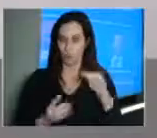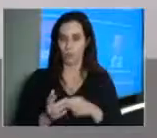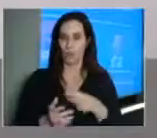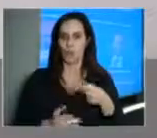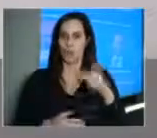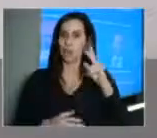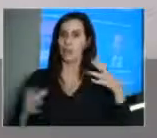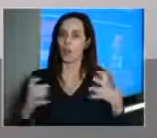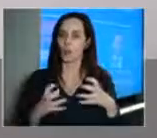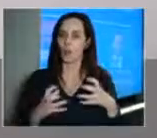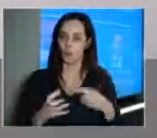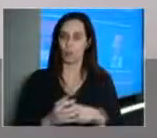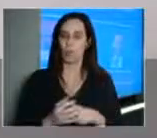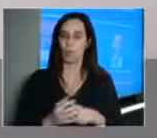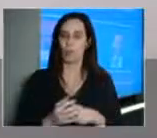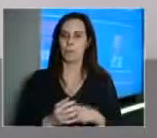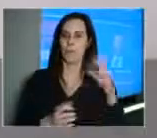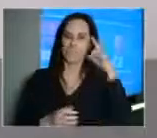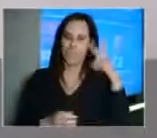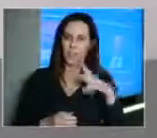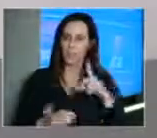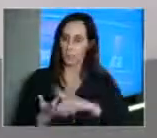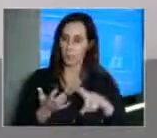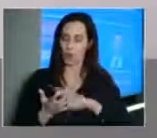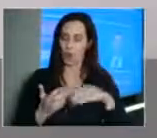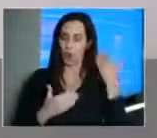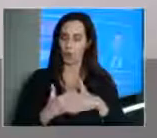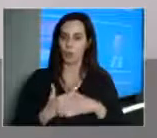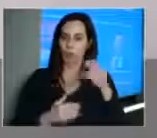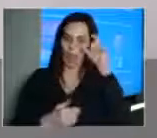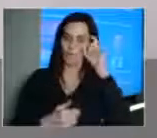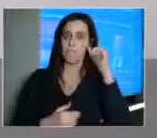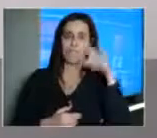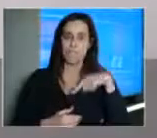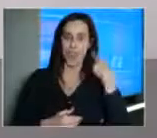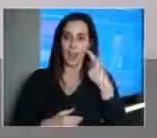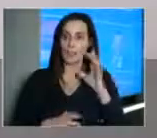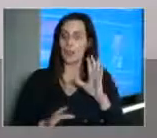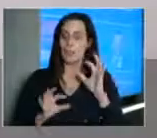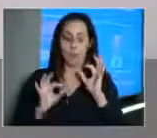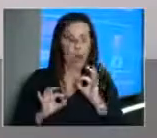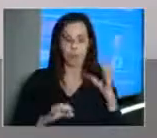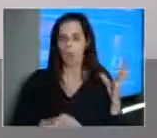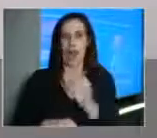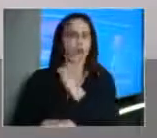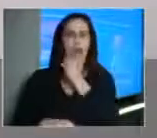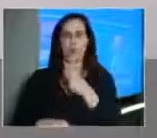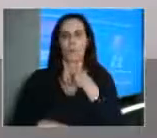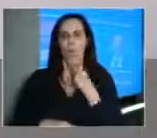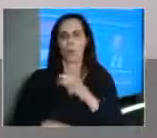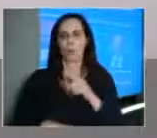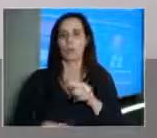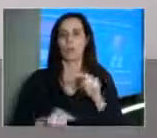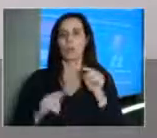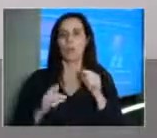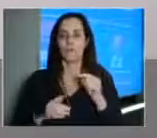שיותר ויותר מפלגות התעוררו והבינו שבחודשים האחרונים פייגלין בנה להם מנהרות מתחת לאדמה